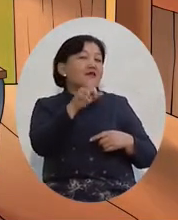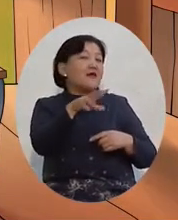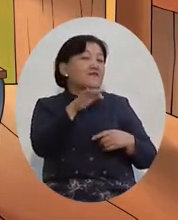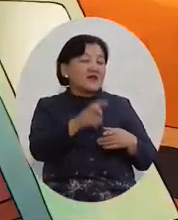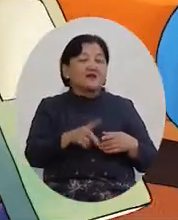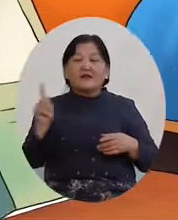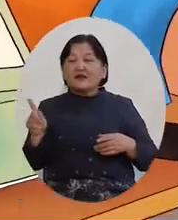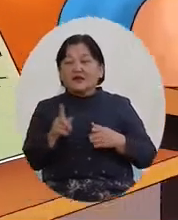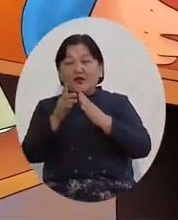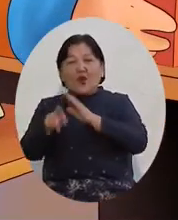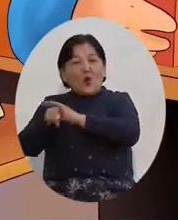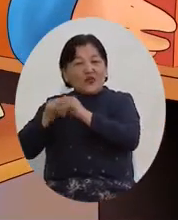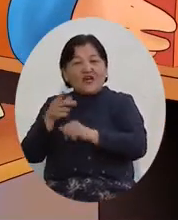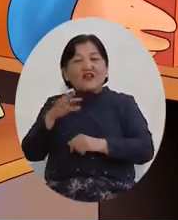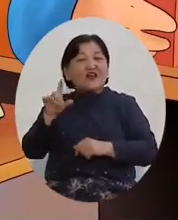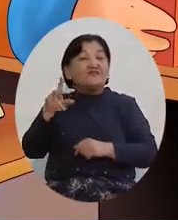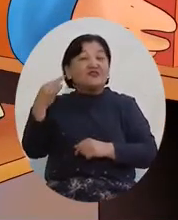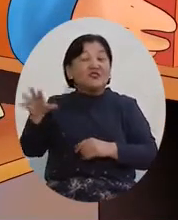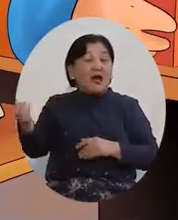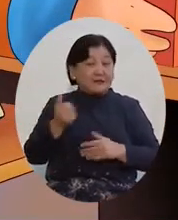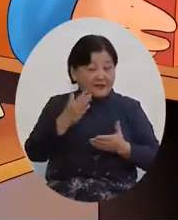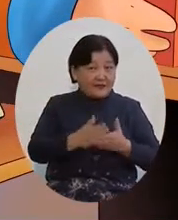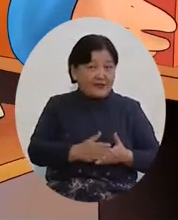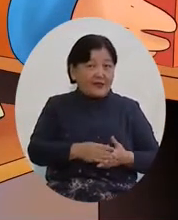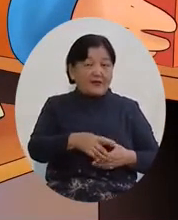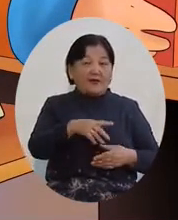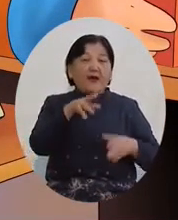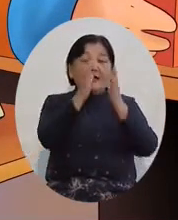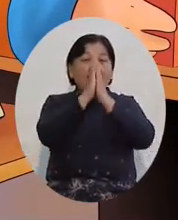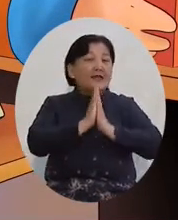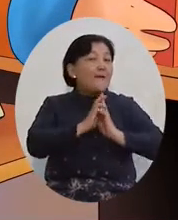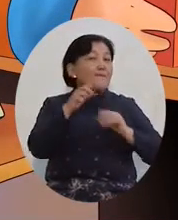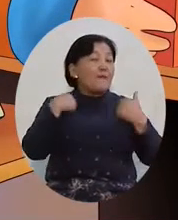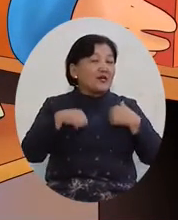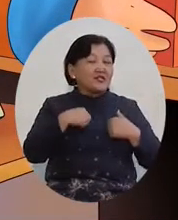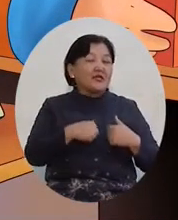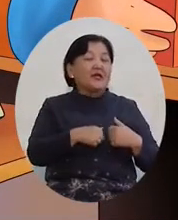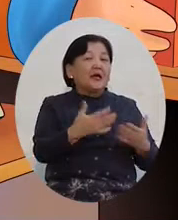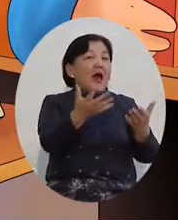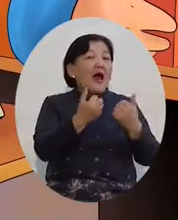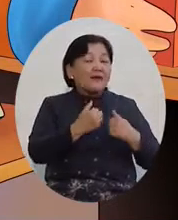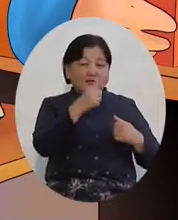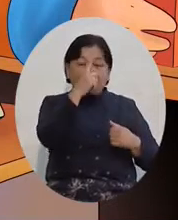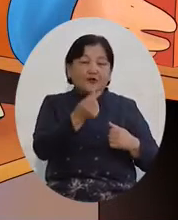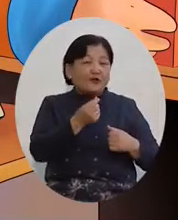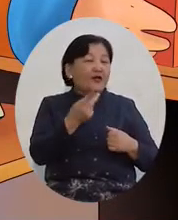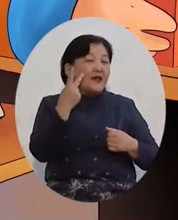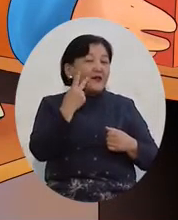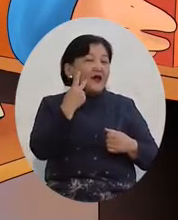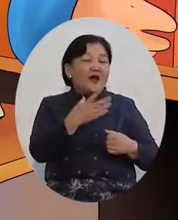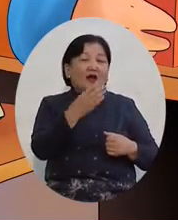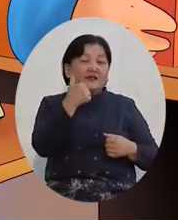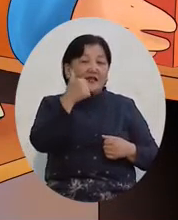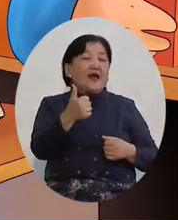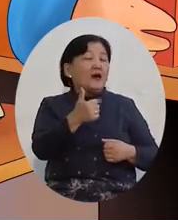авав. Лам багшийн авсан дот өдөр бүр номын дуу сонсон эрүүлтэй сайхан үг